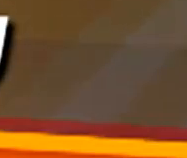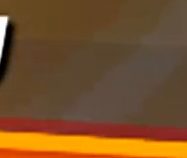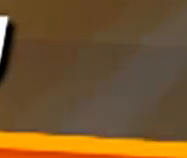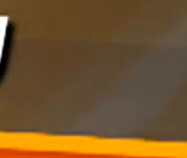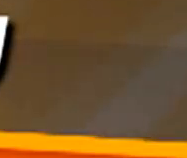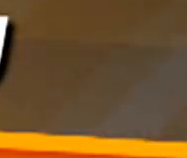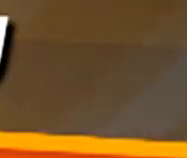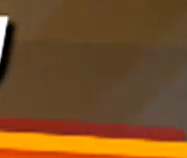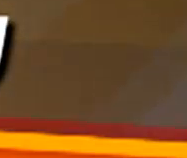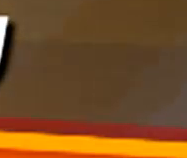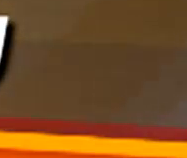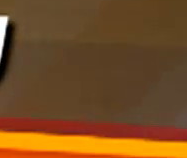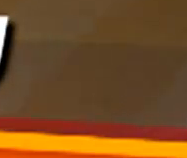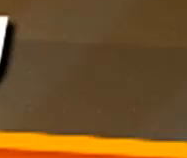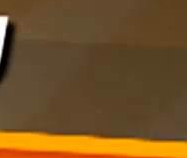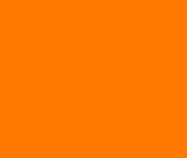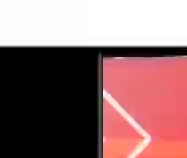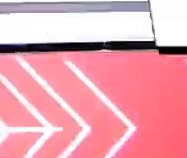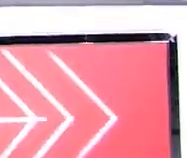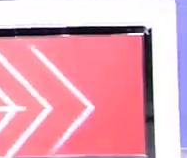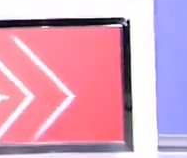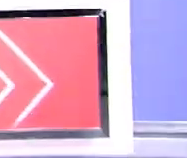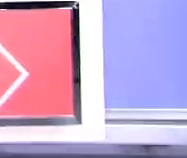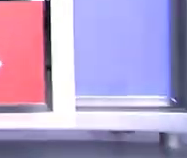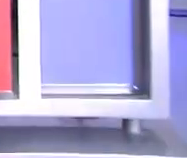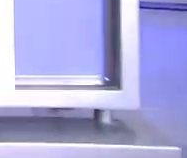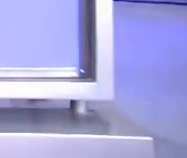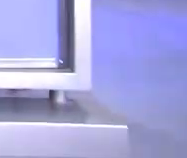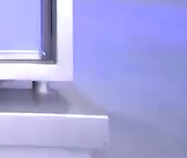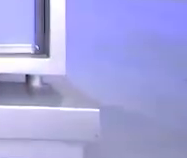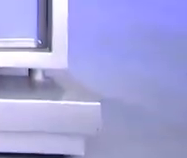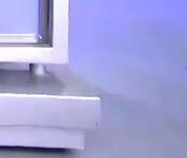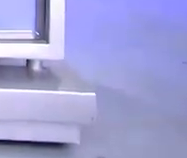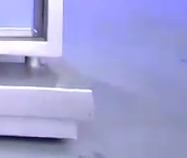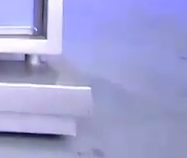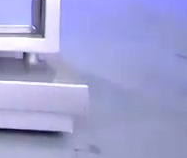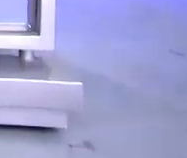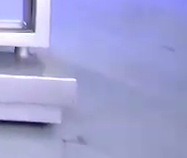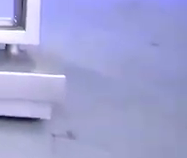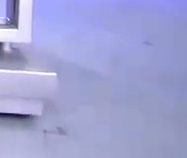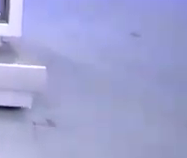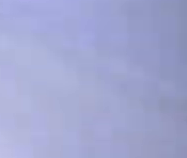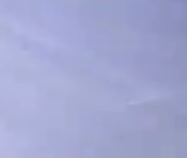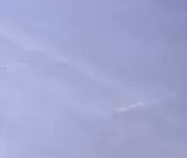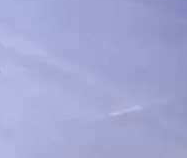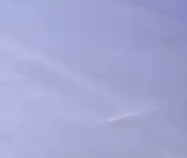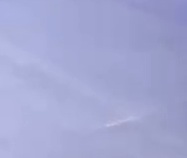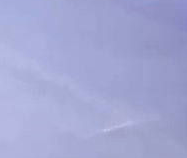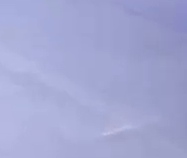bundok sa Cebu sa Pulse Video. Marami pa kayong mga balita ang dapat malaman sa pagbabalik ng Frontline